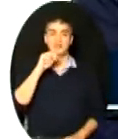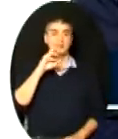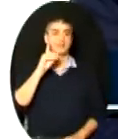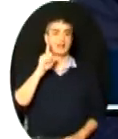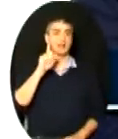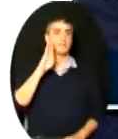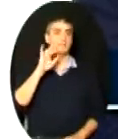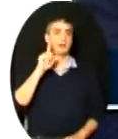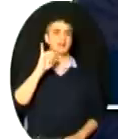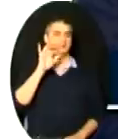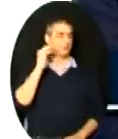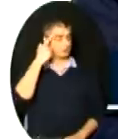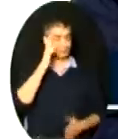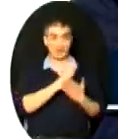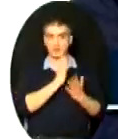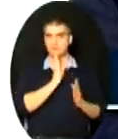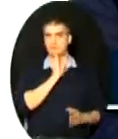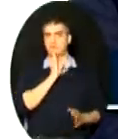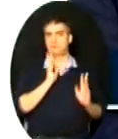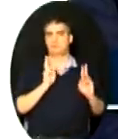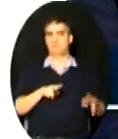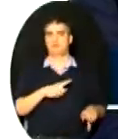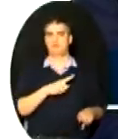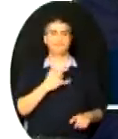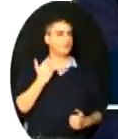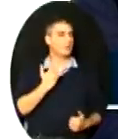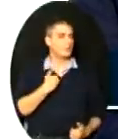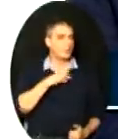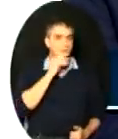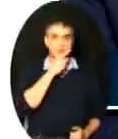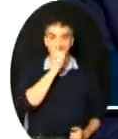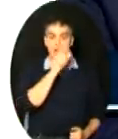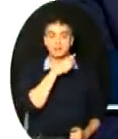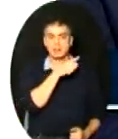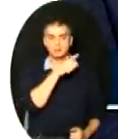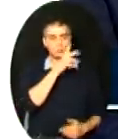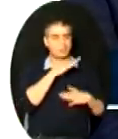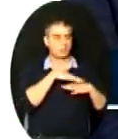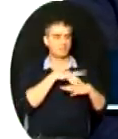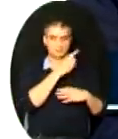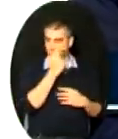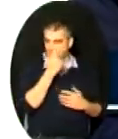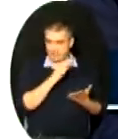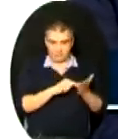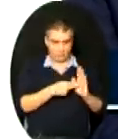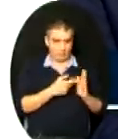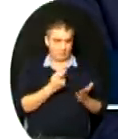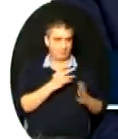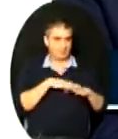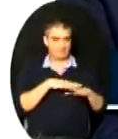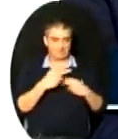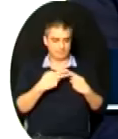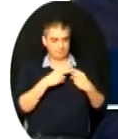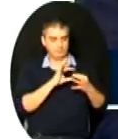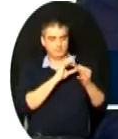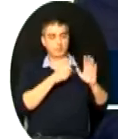אני חושב שזאת החלטה בעייתית ביותר. היום אנחנו מדברים על אדם שהוא בתפקיד כמעט פוליטי, תפקיד של מקורב